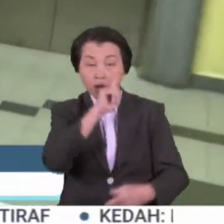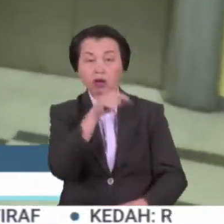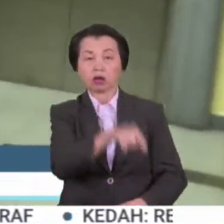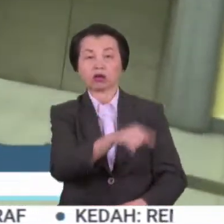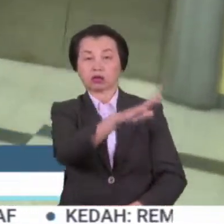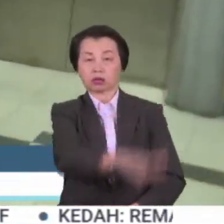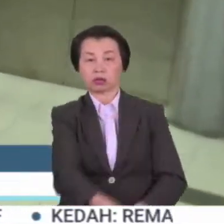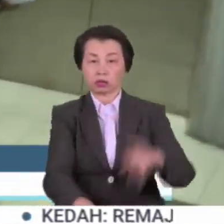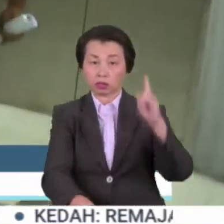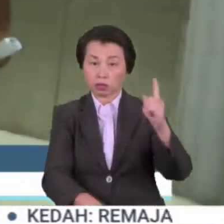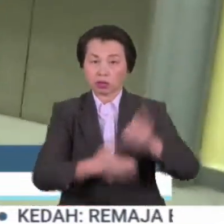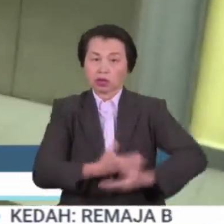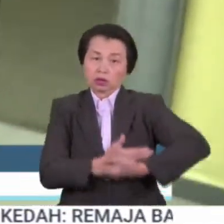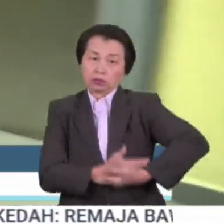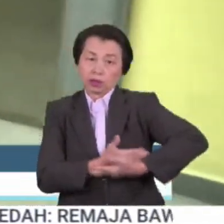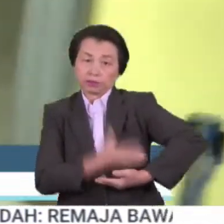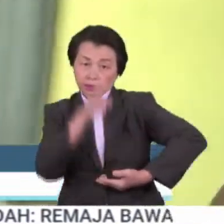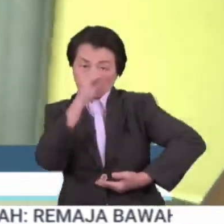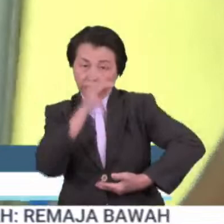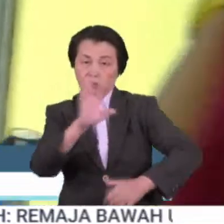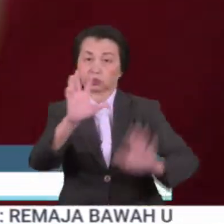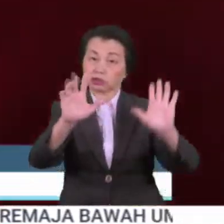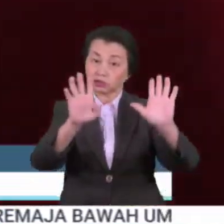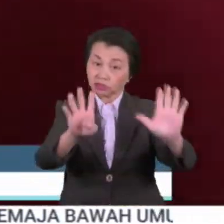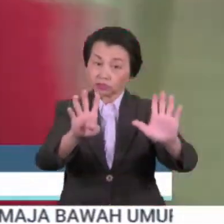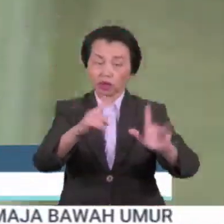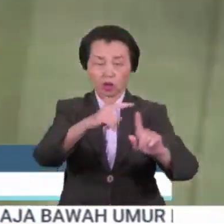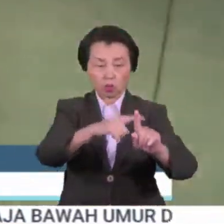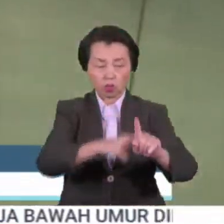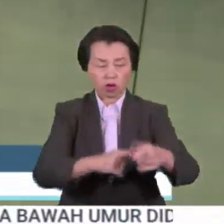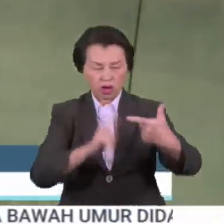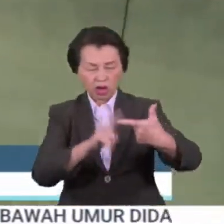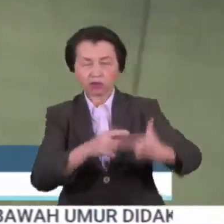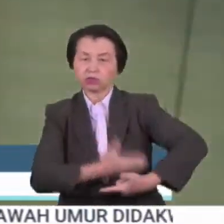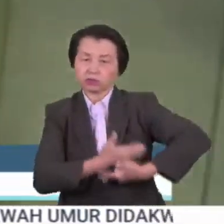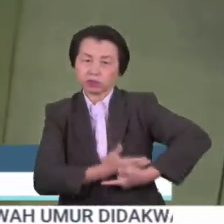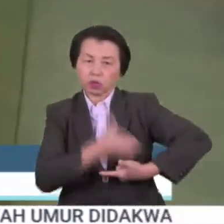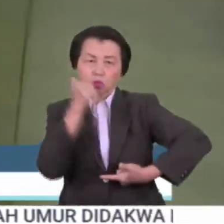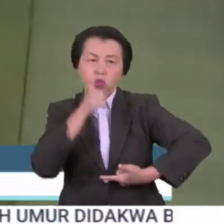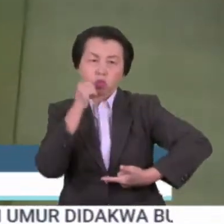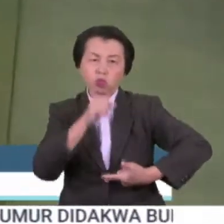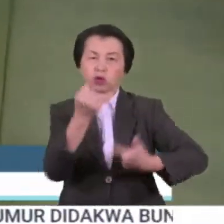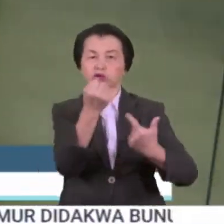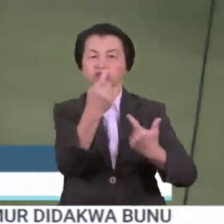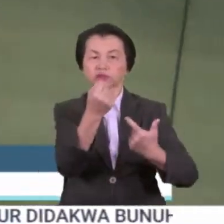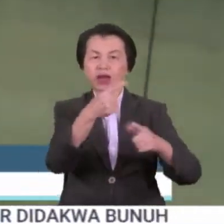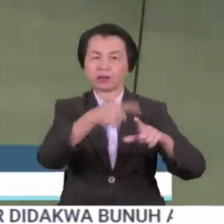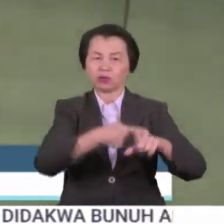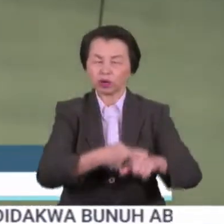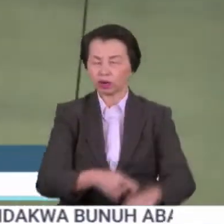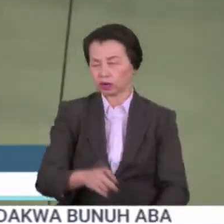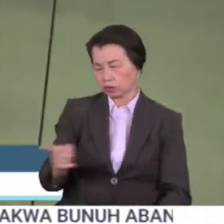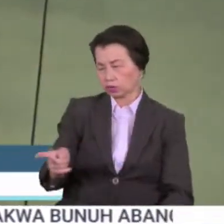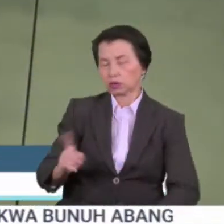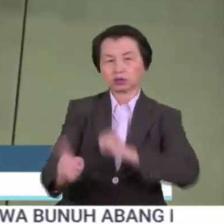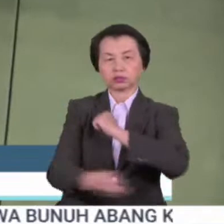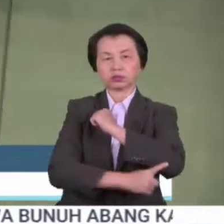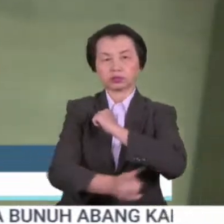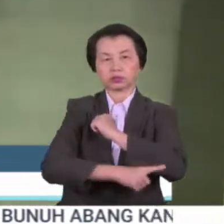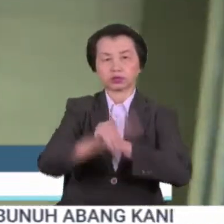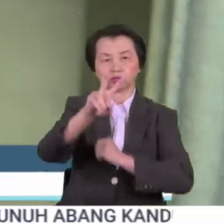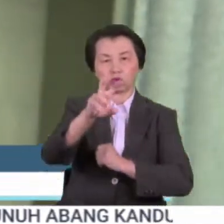kepada seorang bayi lelaki sembilan bulan dan seorang bayi perempuan 11 bulan tertuduh dikenakan denda